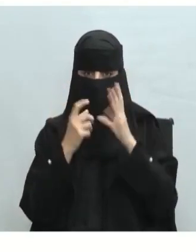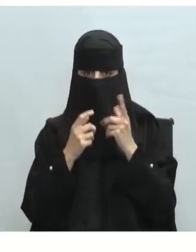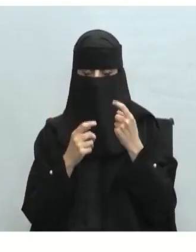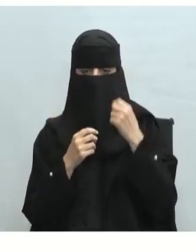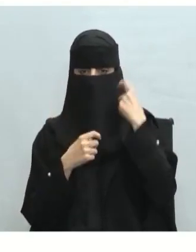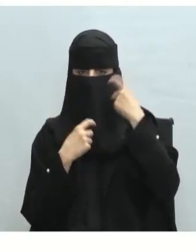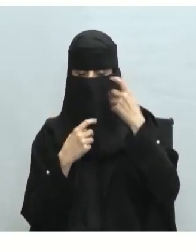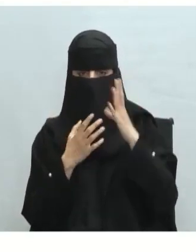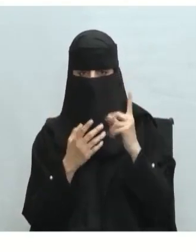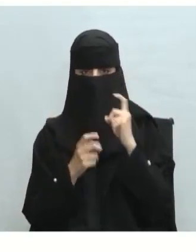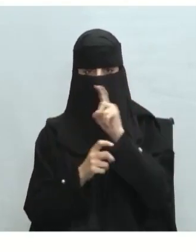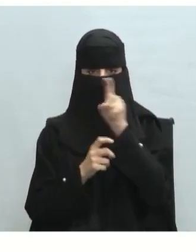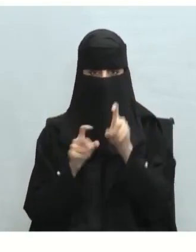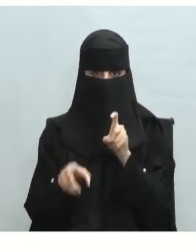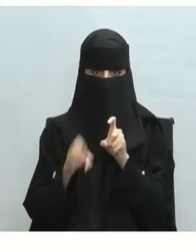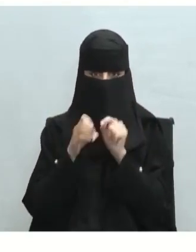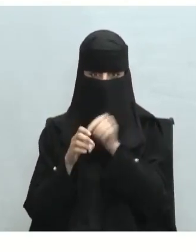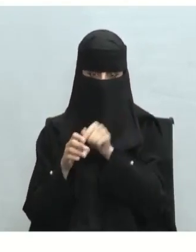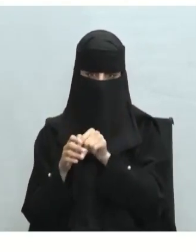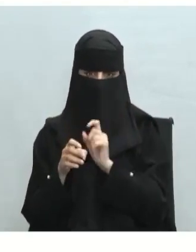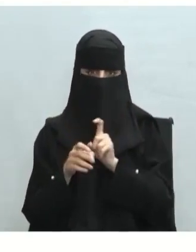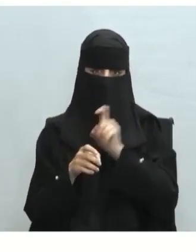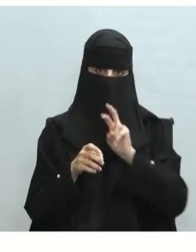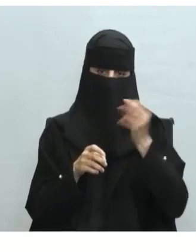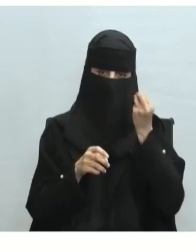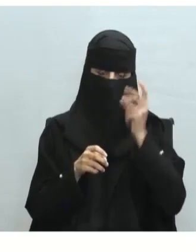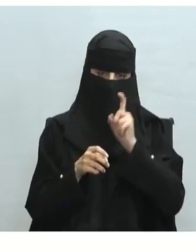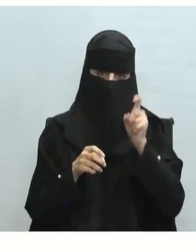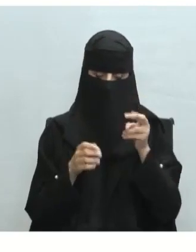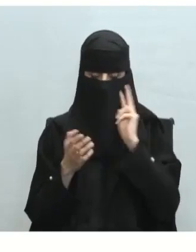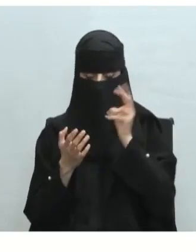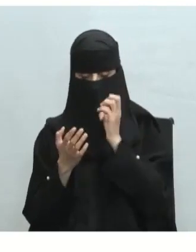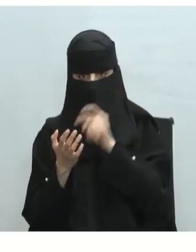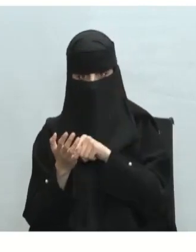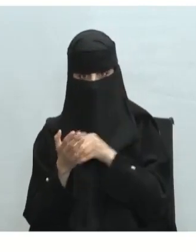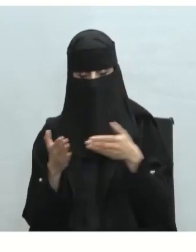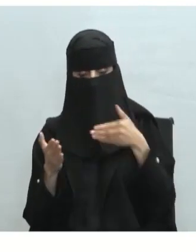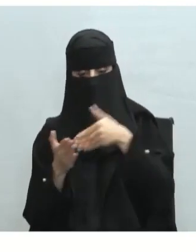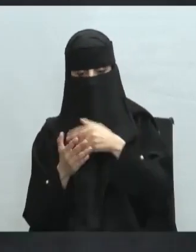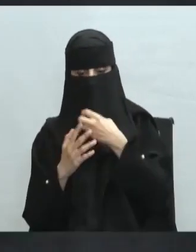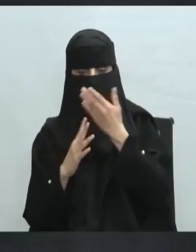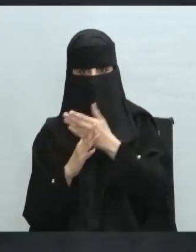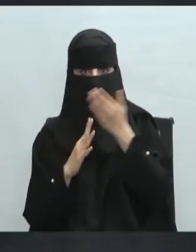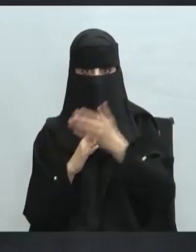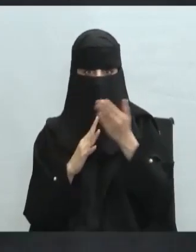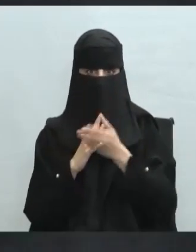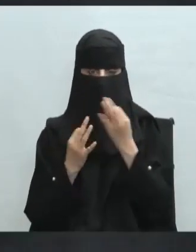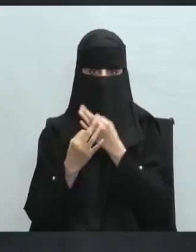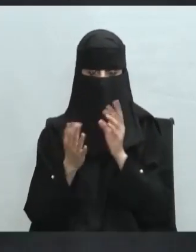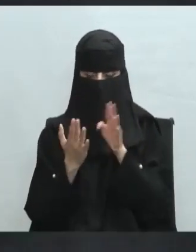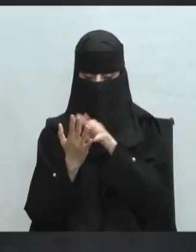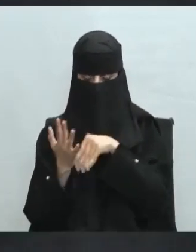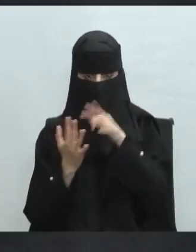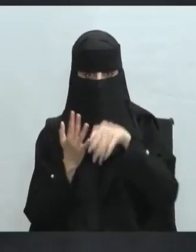المعلوما فانت تكون ايضا اسئله عن موضوع الكتاب خامسا اقرا الفصول قراءه شامله لان ليس لديك وقت ان تقراها قراءه